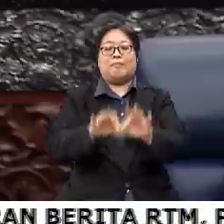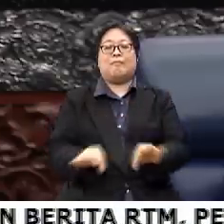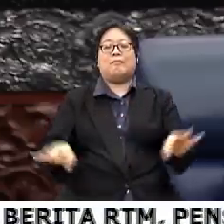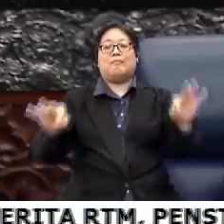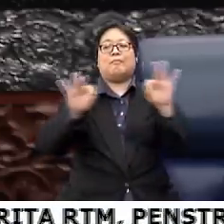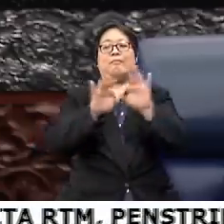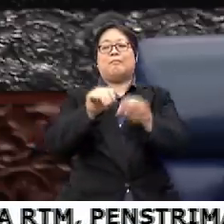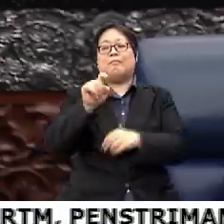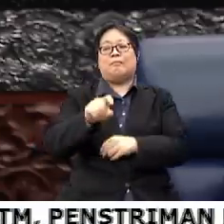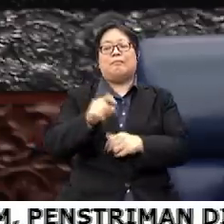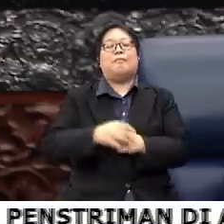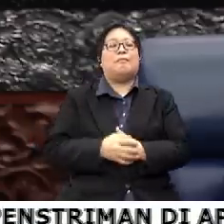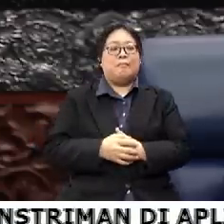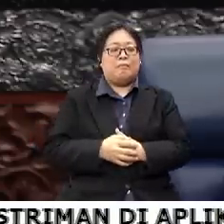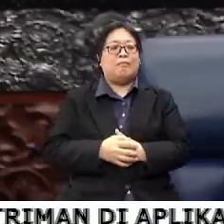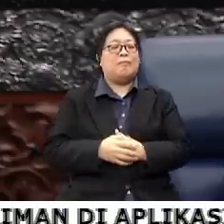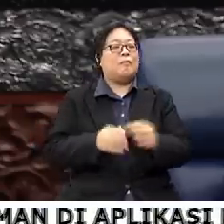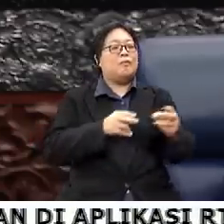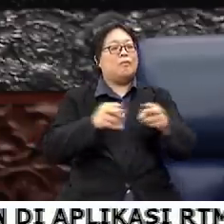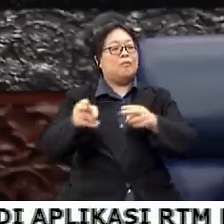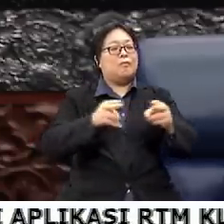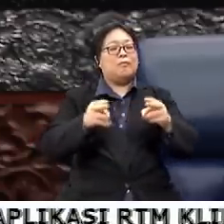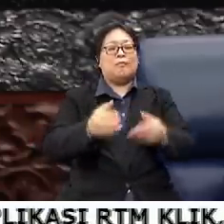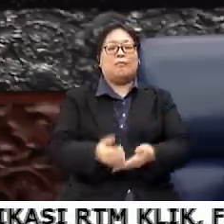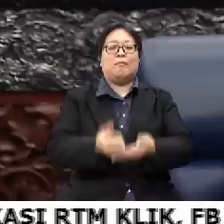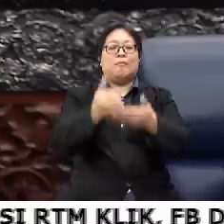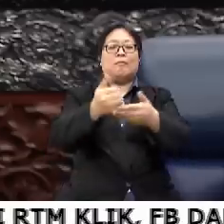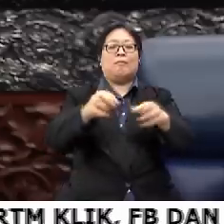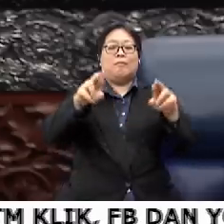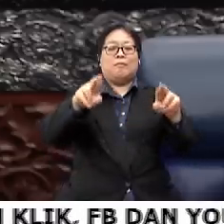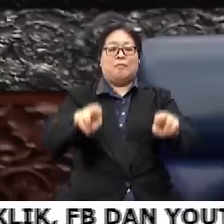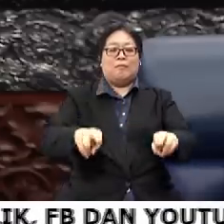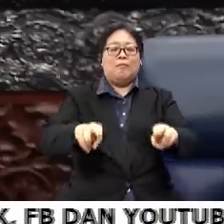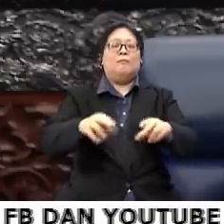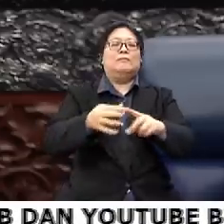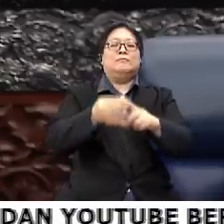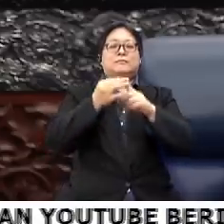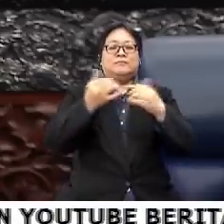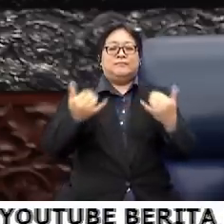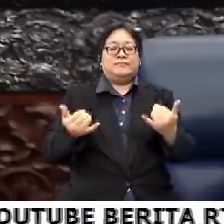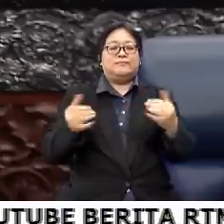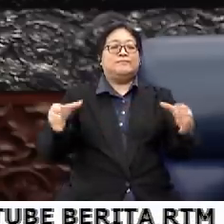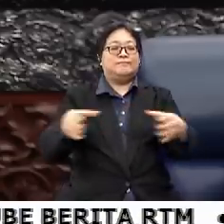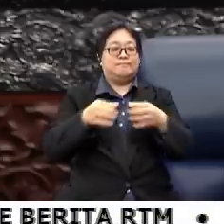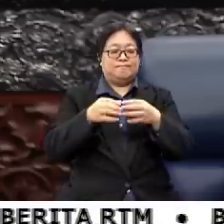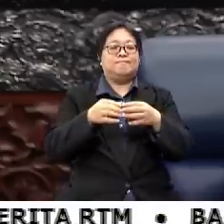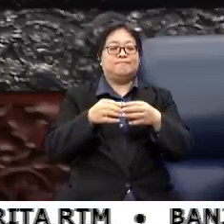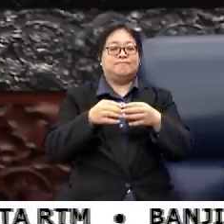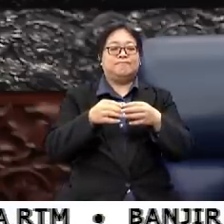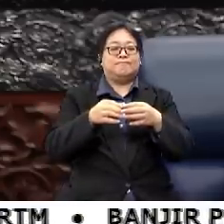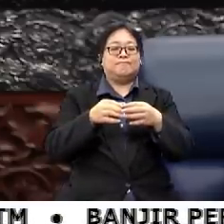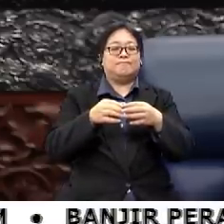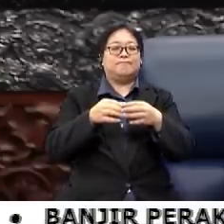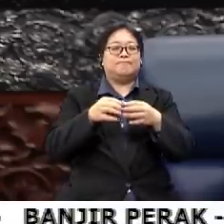mestilah diberikan pada usaha-usaha untuk membantu rakyat, terutamanya sekalilah golongan-golongan